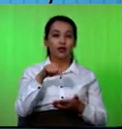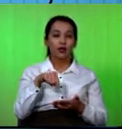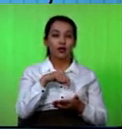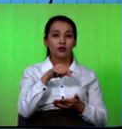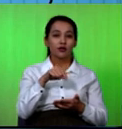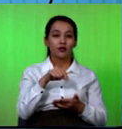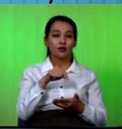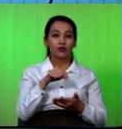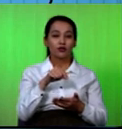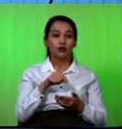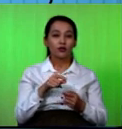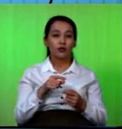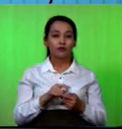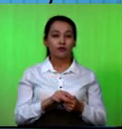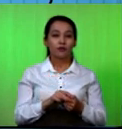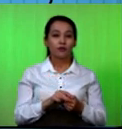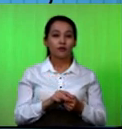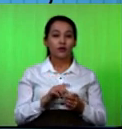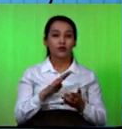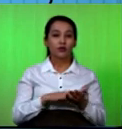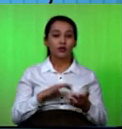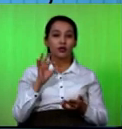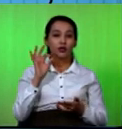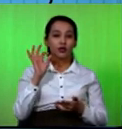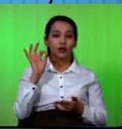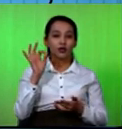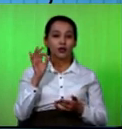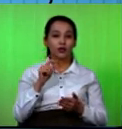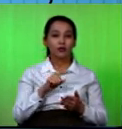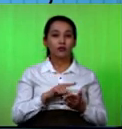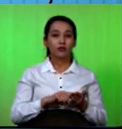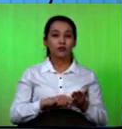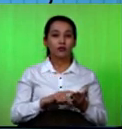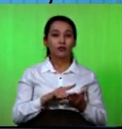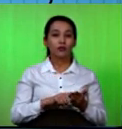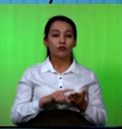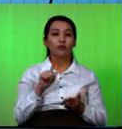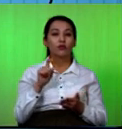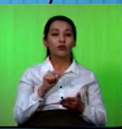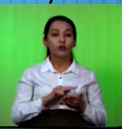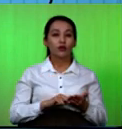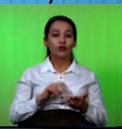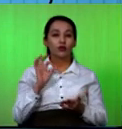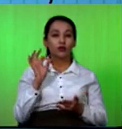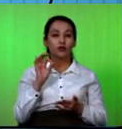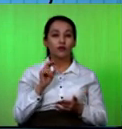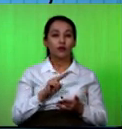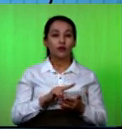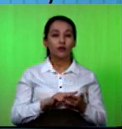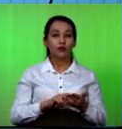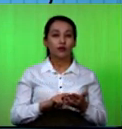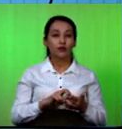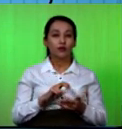burchagi 90 gradus, 180 va 270 gradus bo'lganda